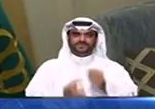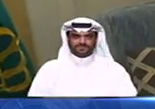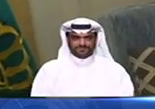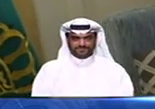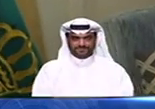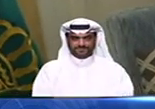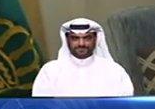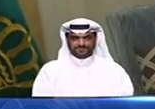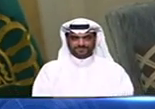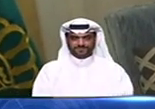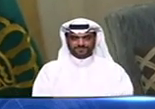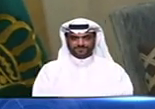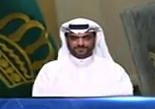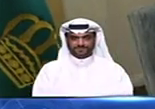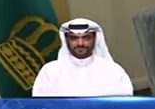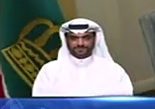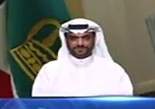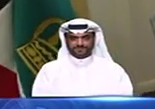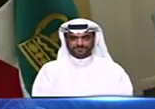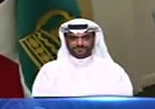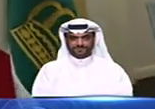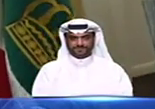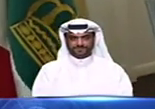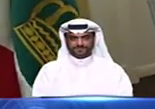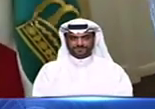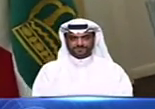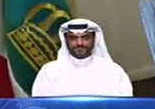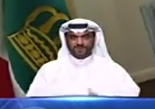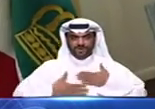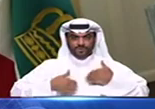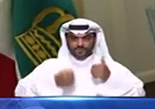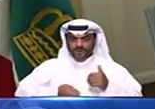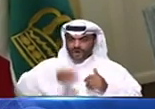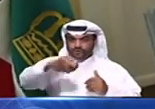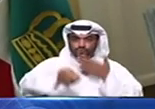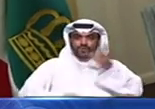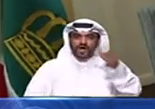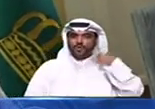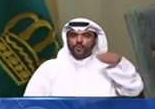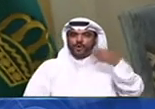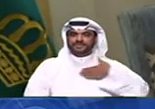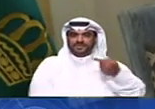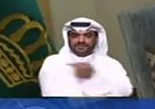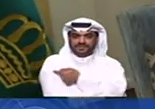عمرك. الحمد لله على سلامتك. شلونك؟ ابشر على سعادتك. الحمد لله.